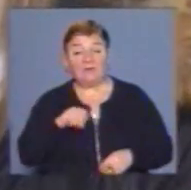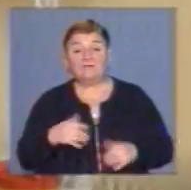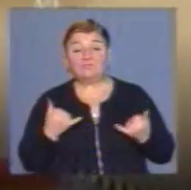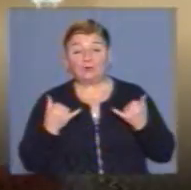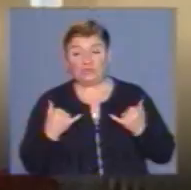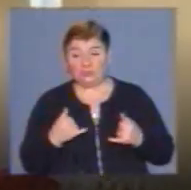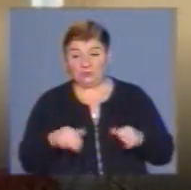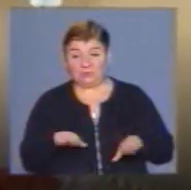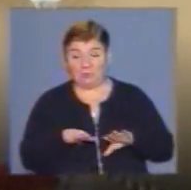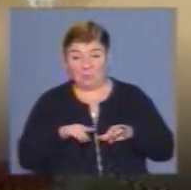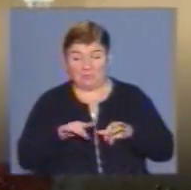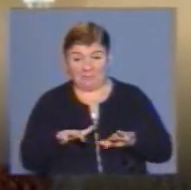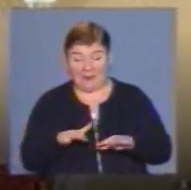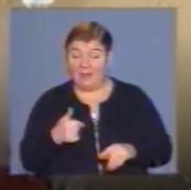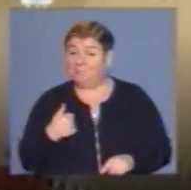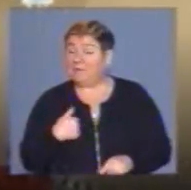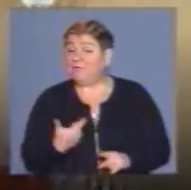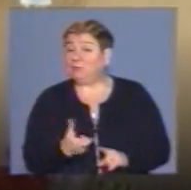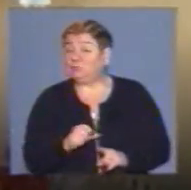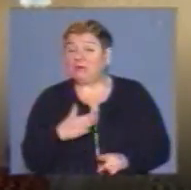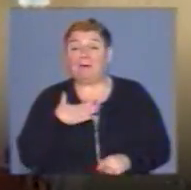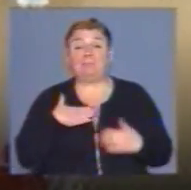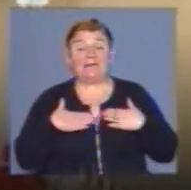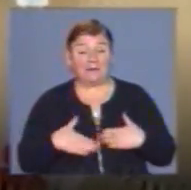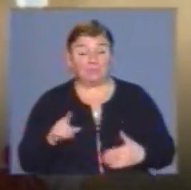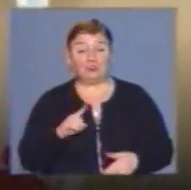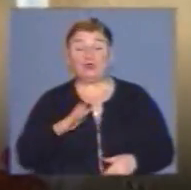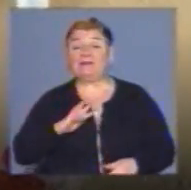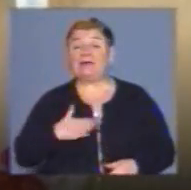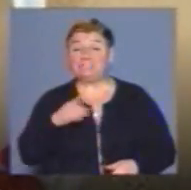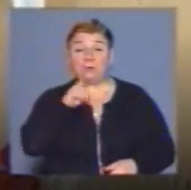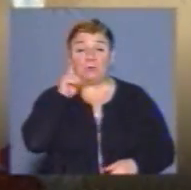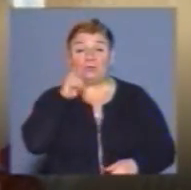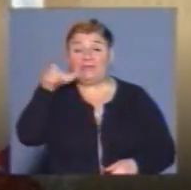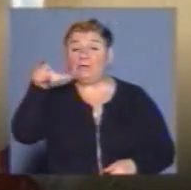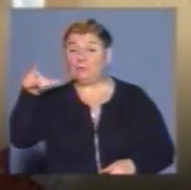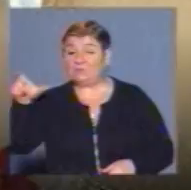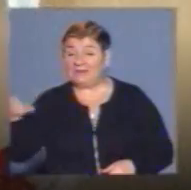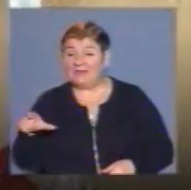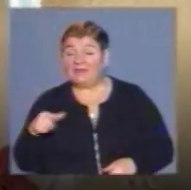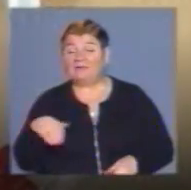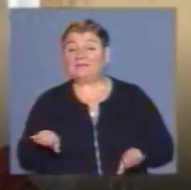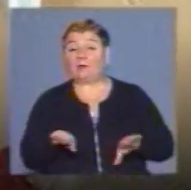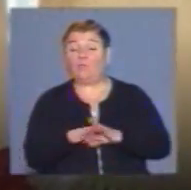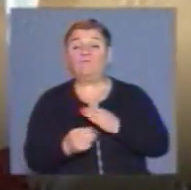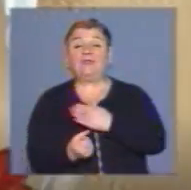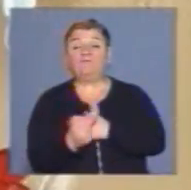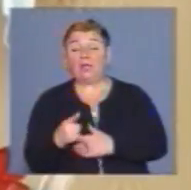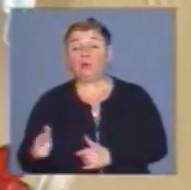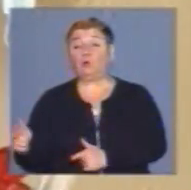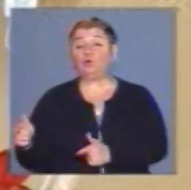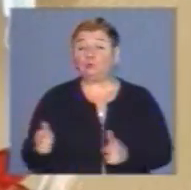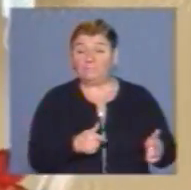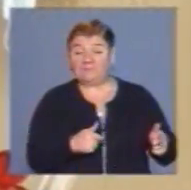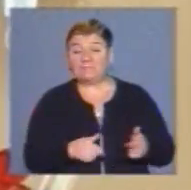сьогодні. І мені це дуже приємно, що наші молоді люди отаким чином виявляють свою готовність